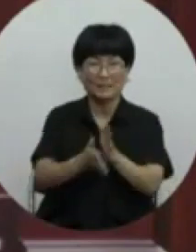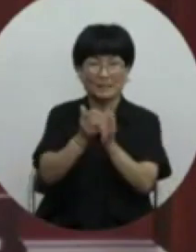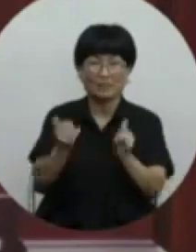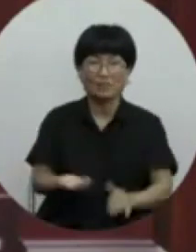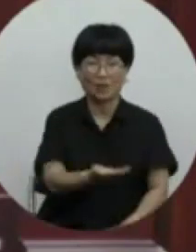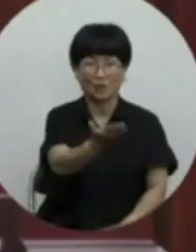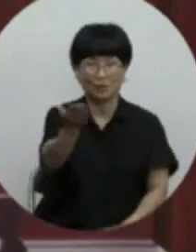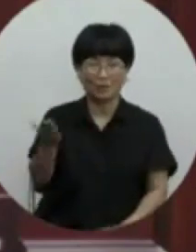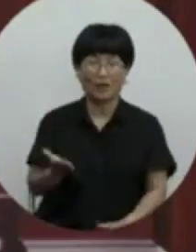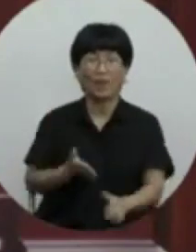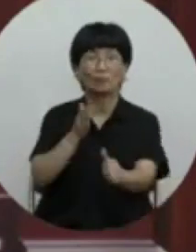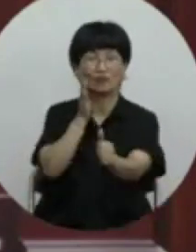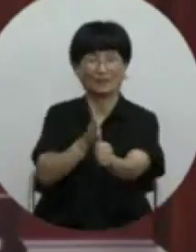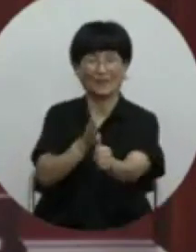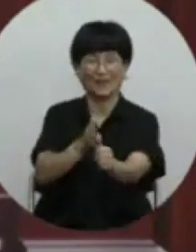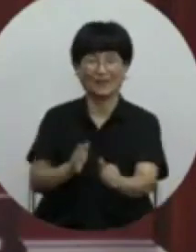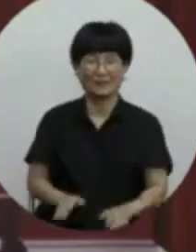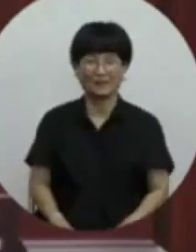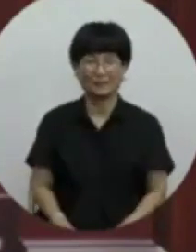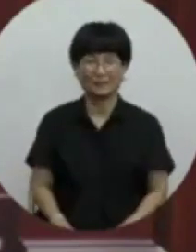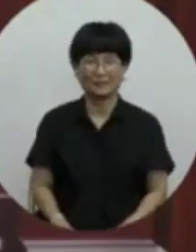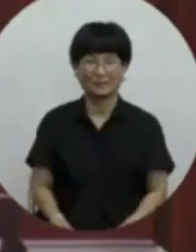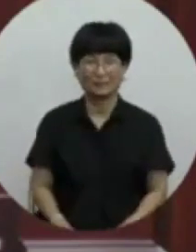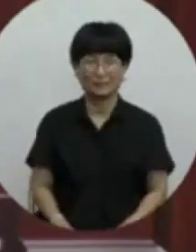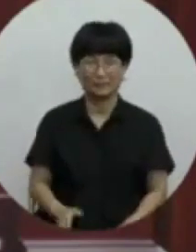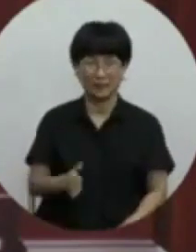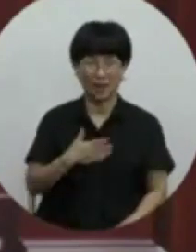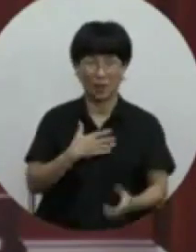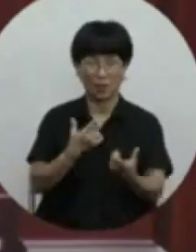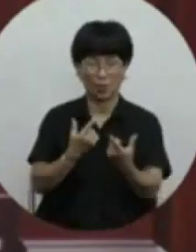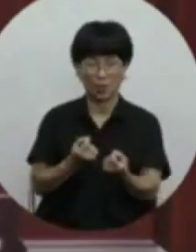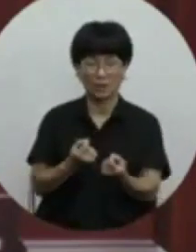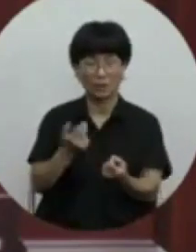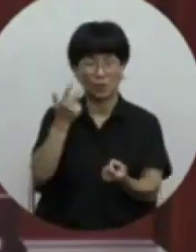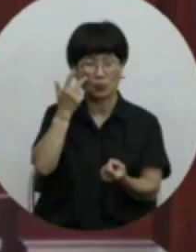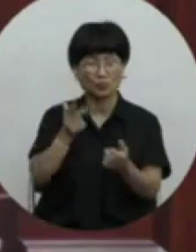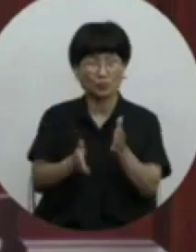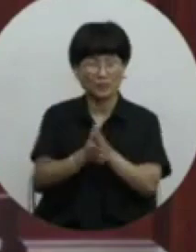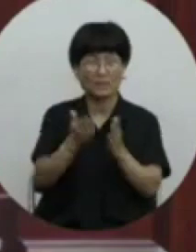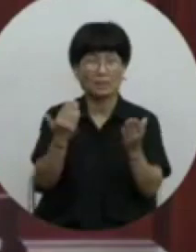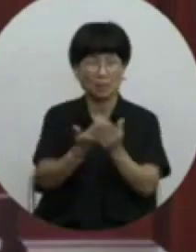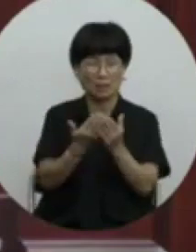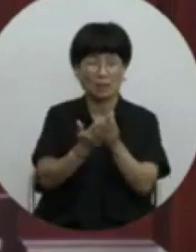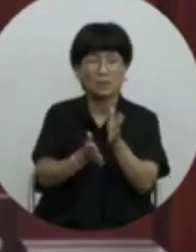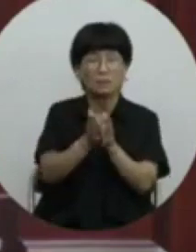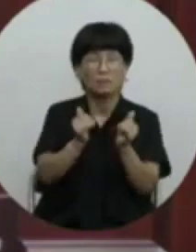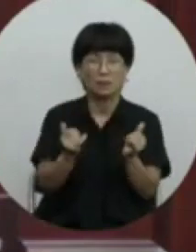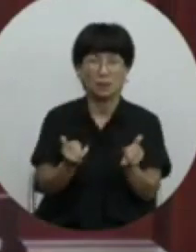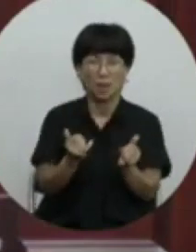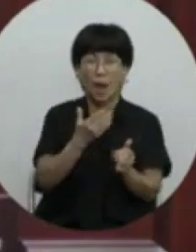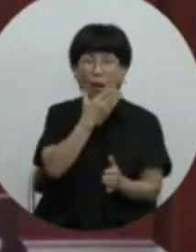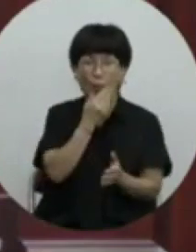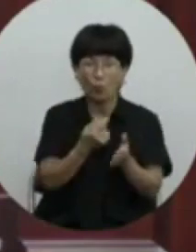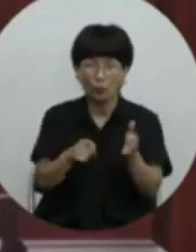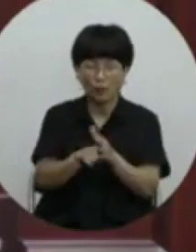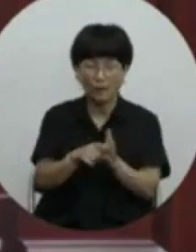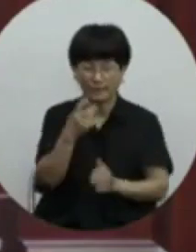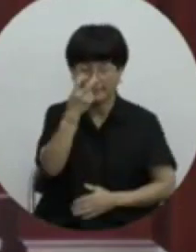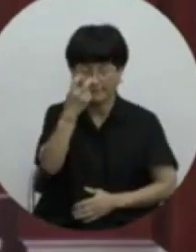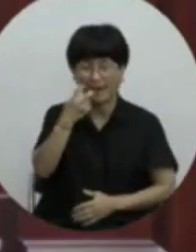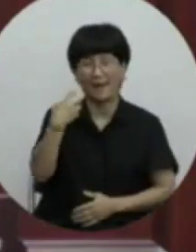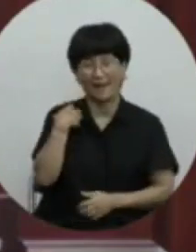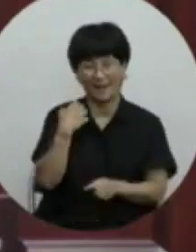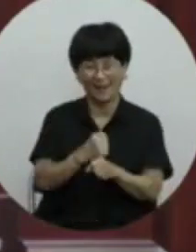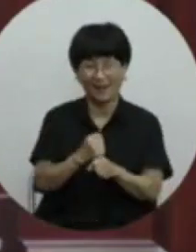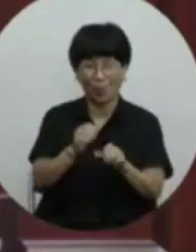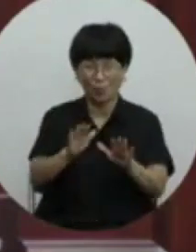여러분께 요청드리겠습니다. 저 역시 여주시의 발전과 시민의 행복을 위해 심도 있게 심사하겠지만 저의